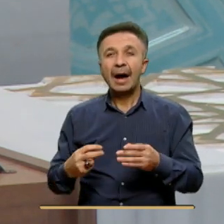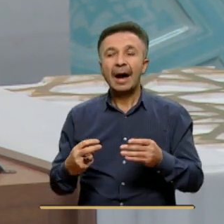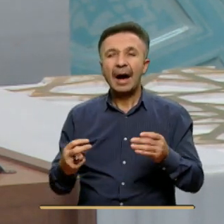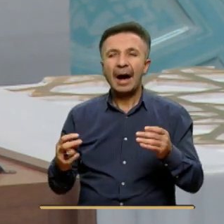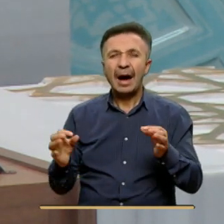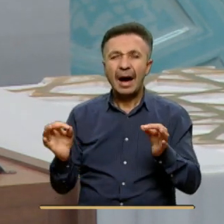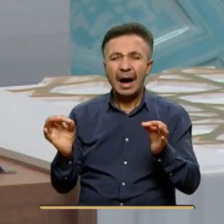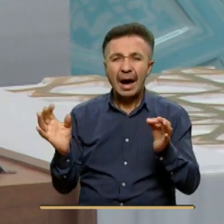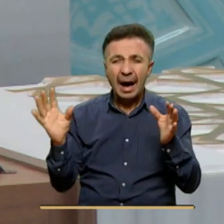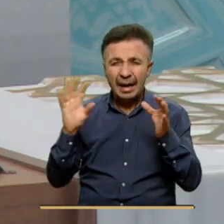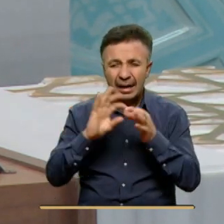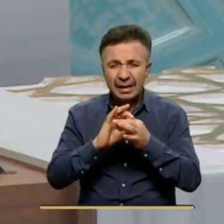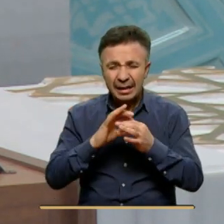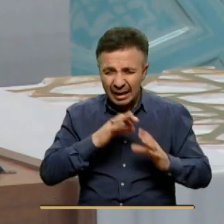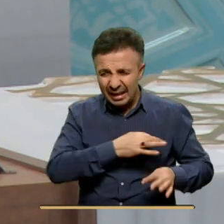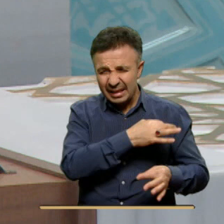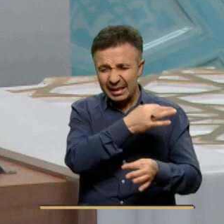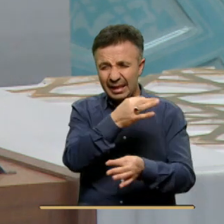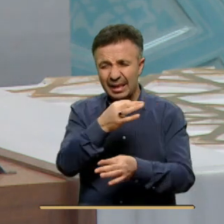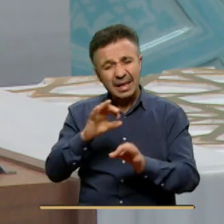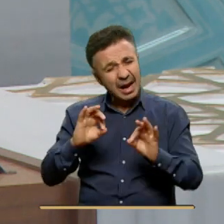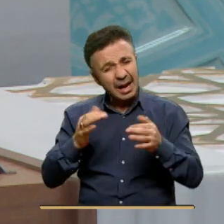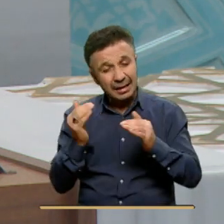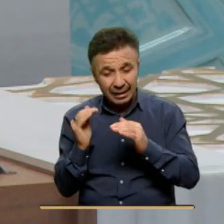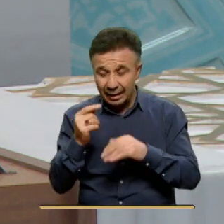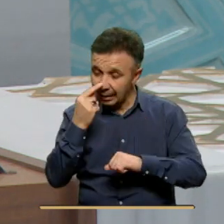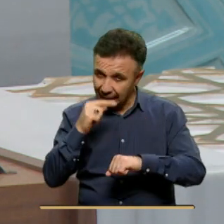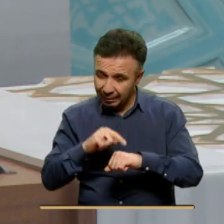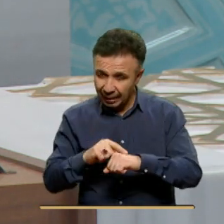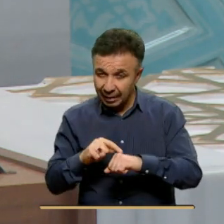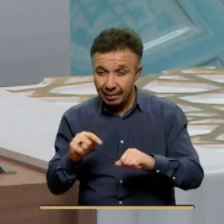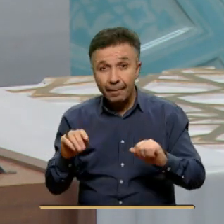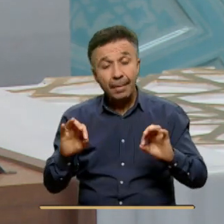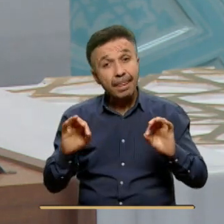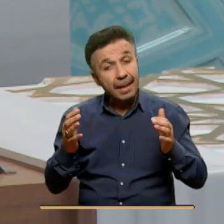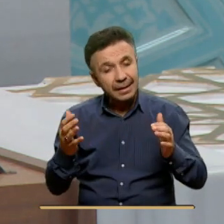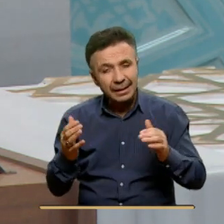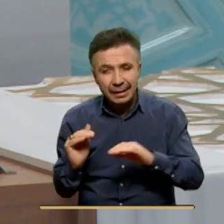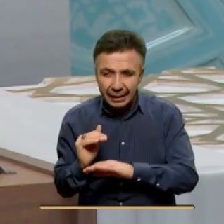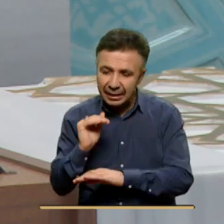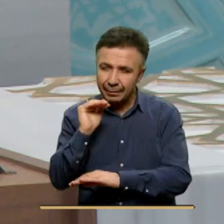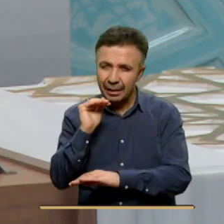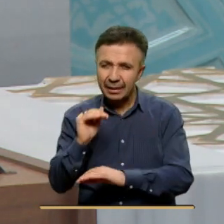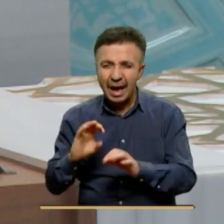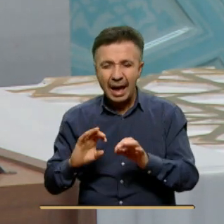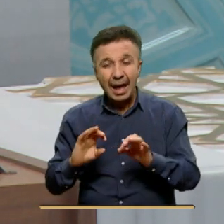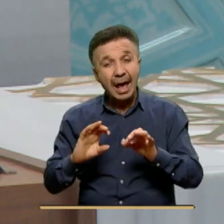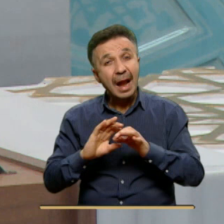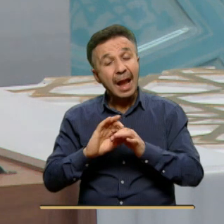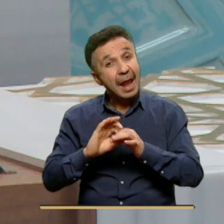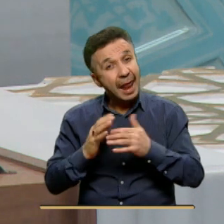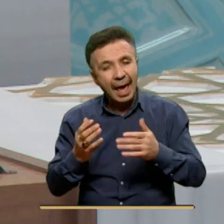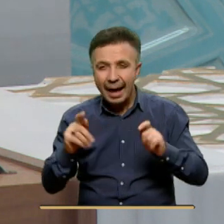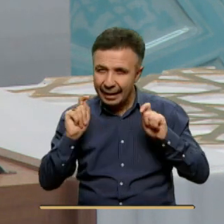nasıl inanmaları, nasıl yaşamaları, neleri yapmaları, neleri